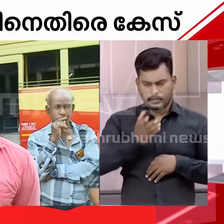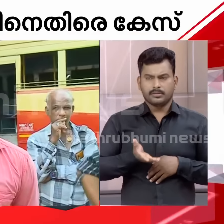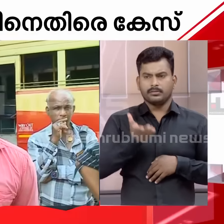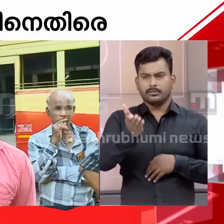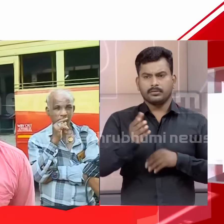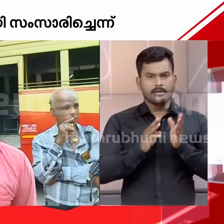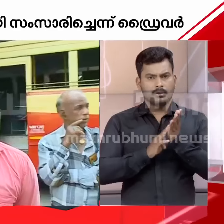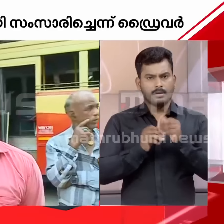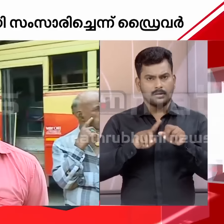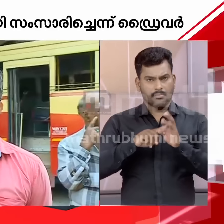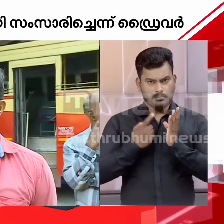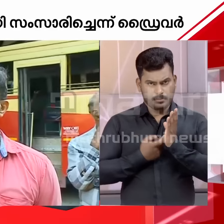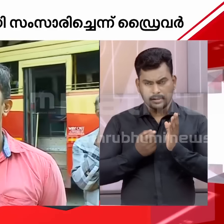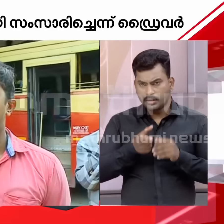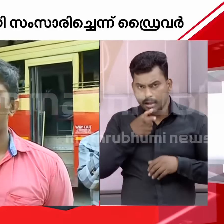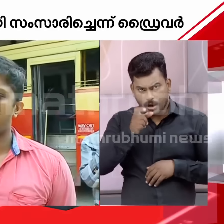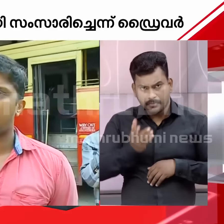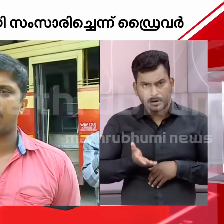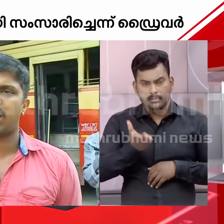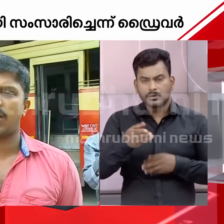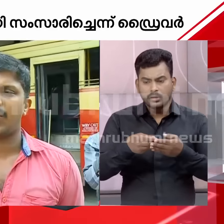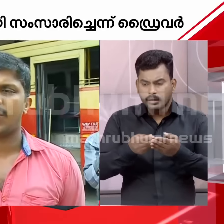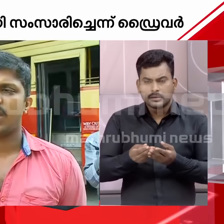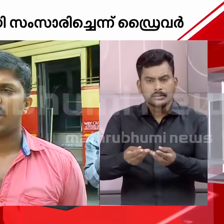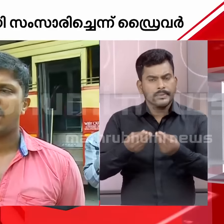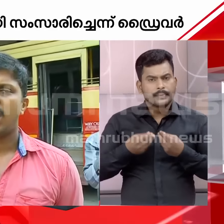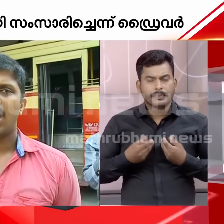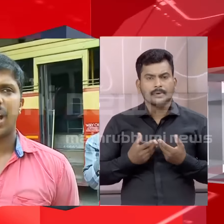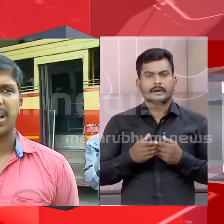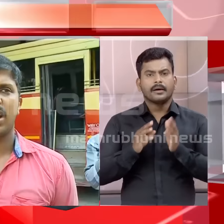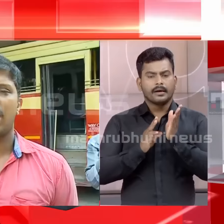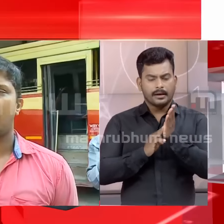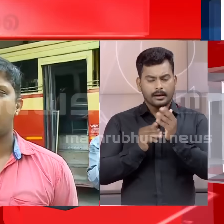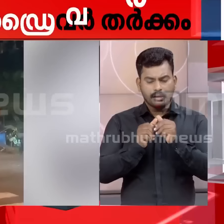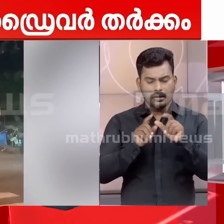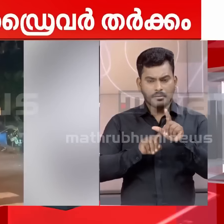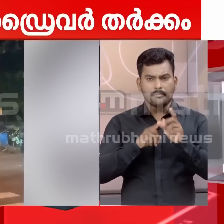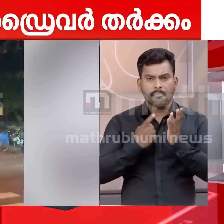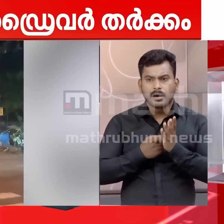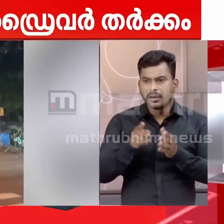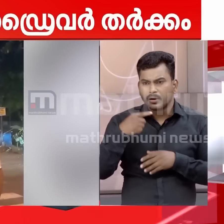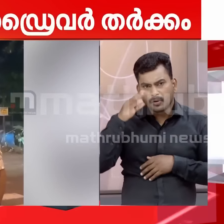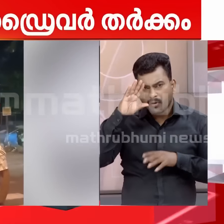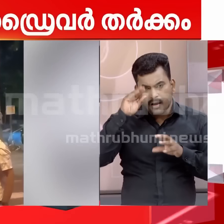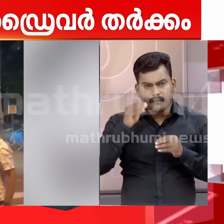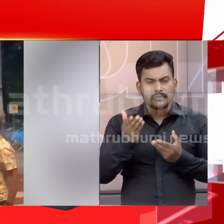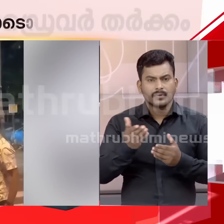നിയമ നടപടി എടുത്തിട്ടില്ല, റെസീപ്റ്റ് തന്നിട്ടില്ല, ഒന്നും മേയറാണെന്ന് അറിഞ്ഞിരുന്നു. അറിഞ്ഞില്ല.